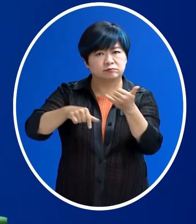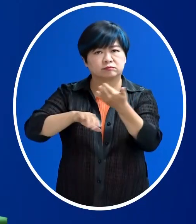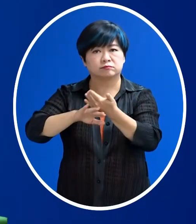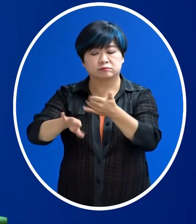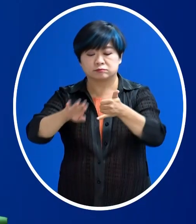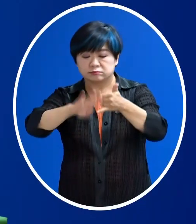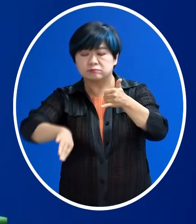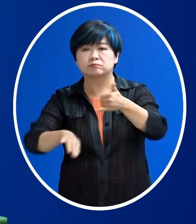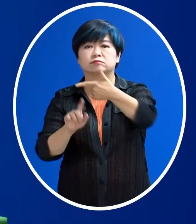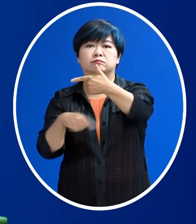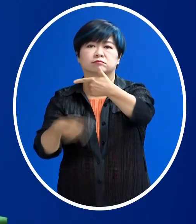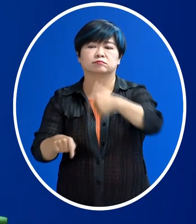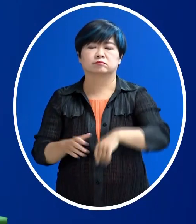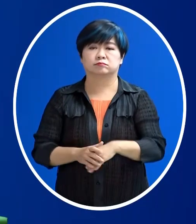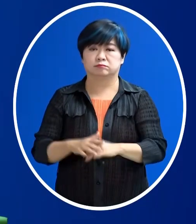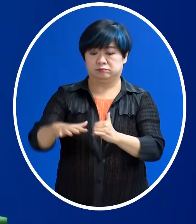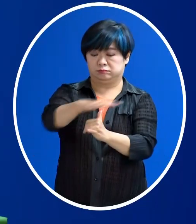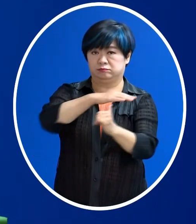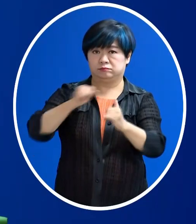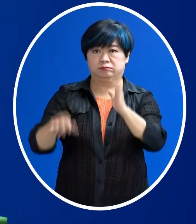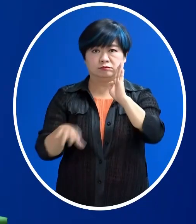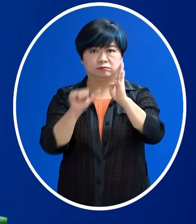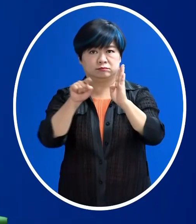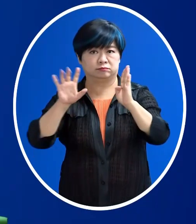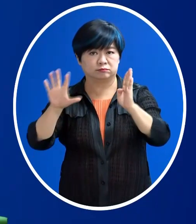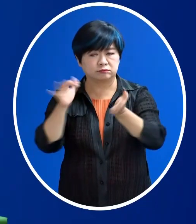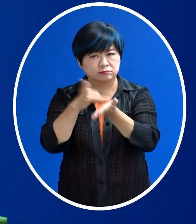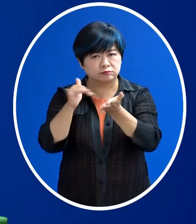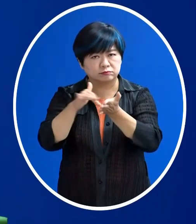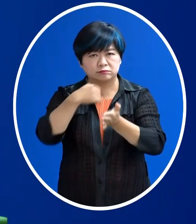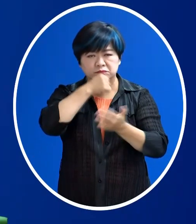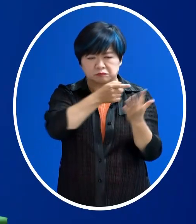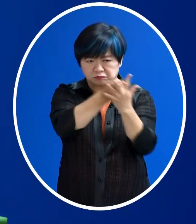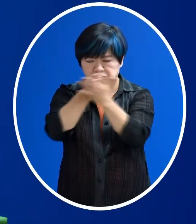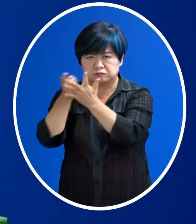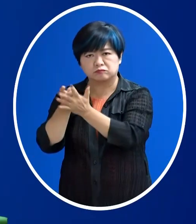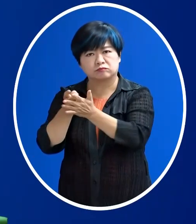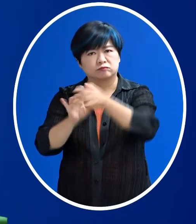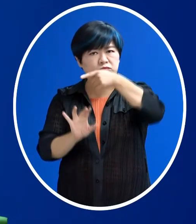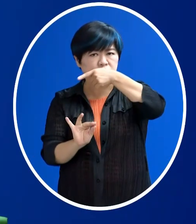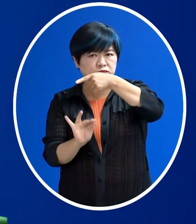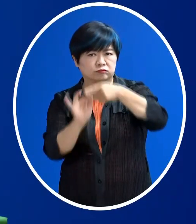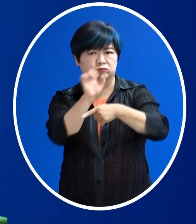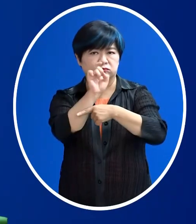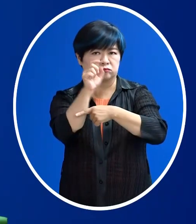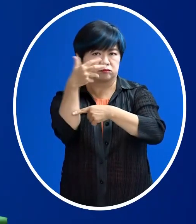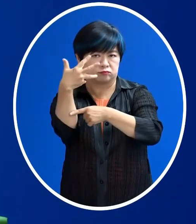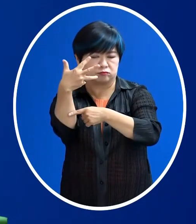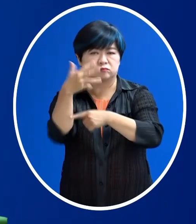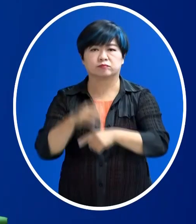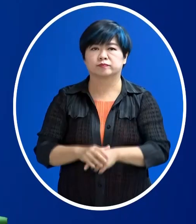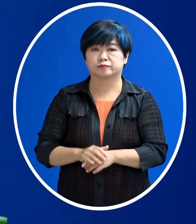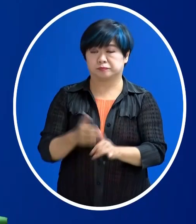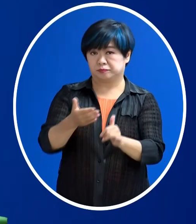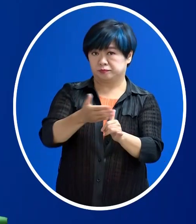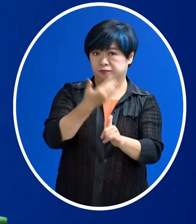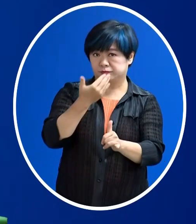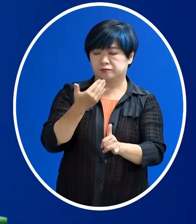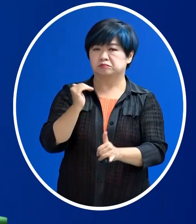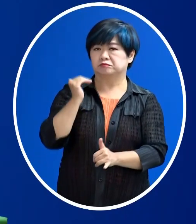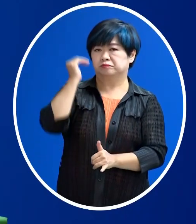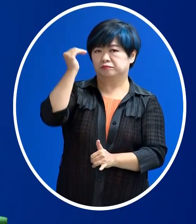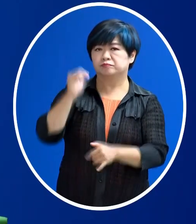南部。那目前在全国的这个 BA.5 在我们本土检出的比例大概是18%。那北部的比例